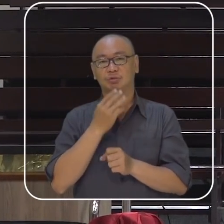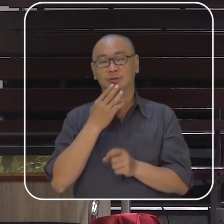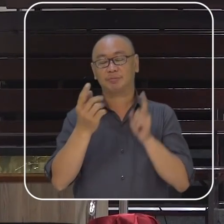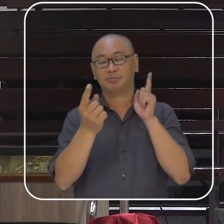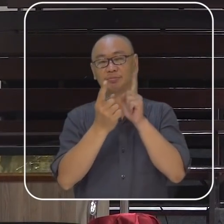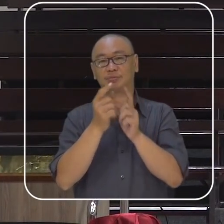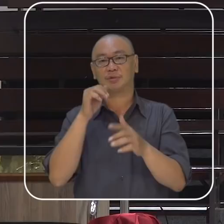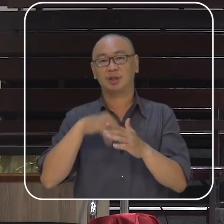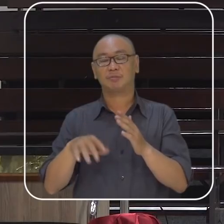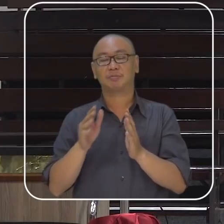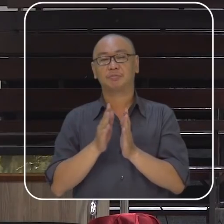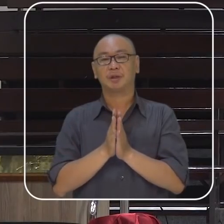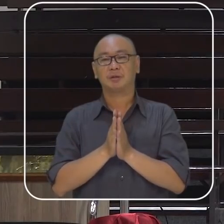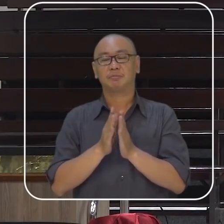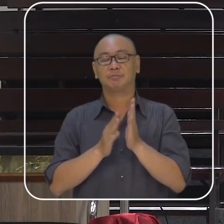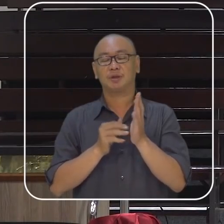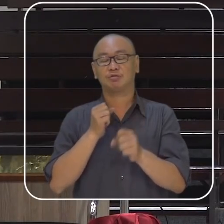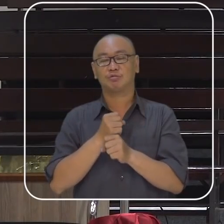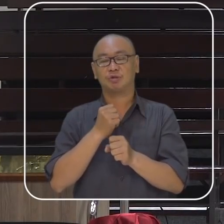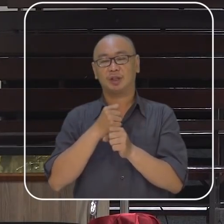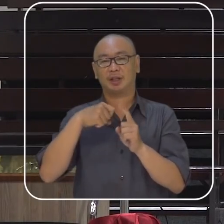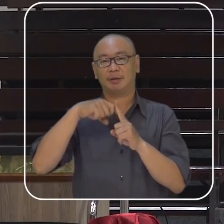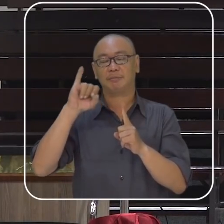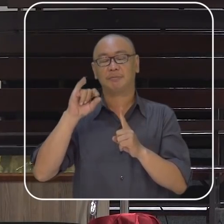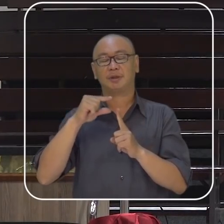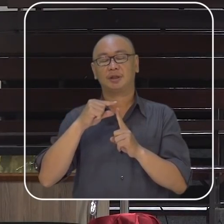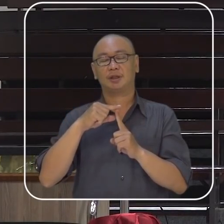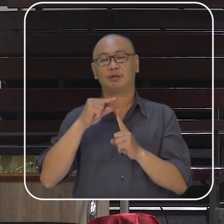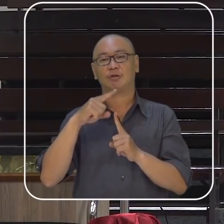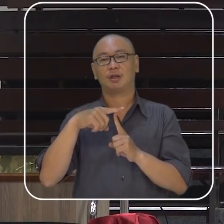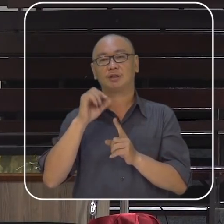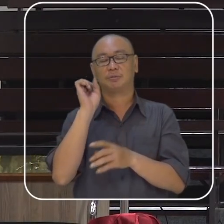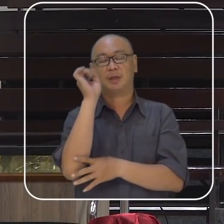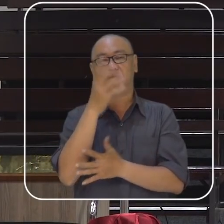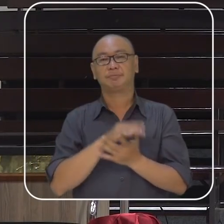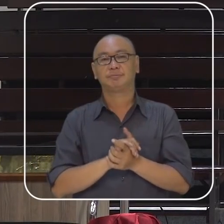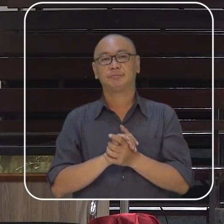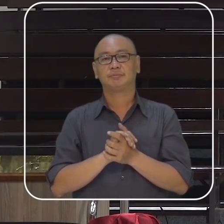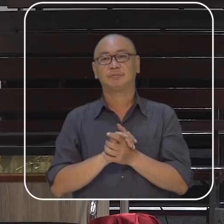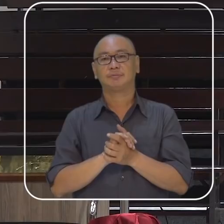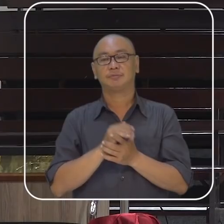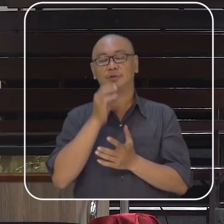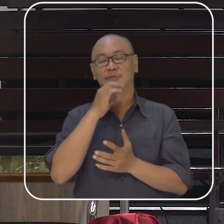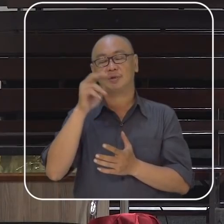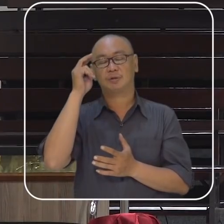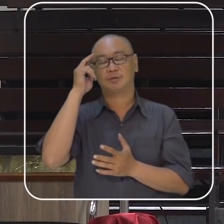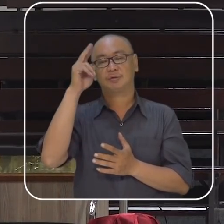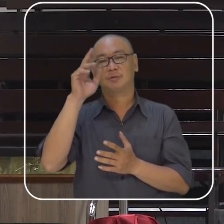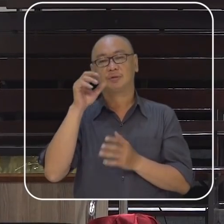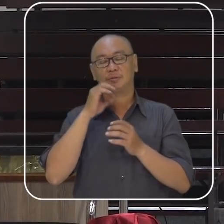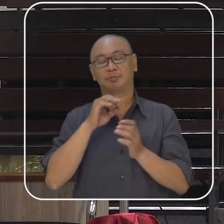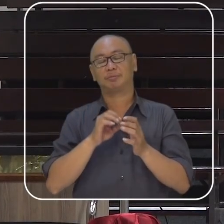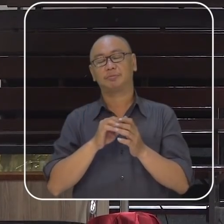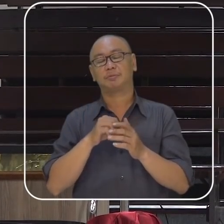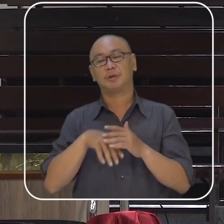berjumpa kembali dalam kebaktian Minggu GKI Peterongan Semarang. Firman Tuhan dalam ibadah hari ini akan